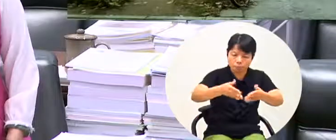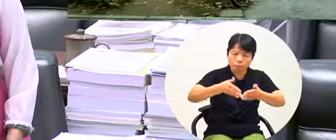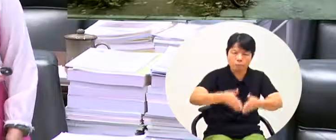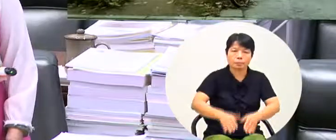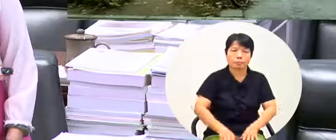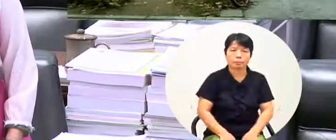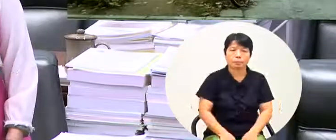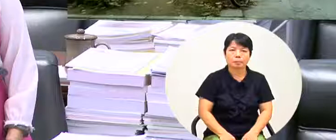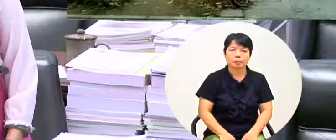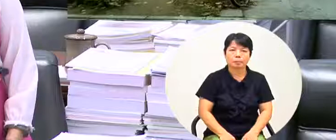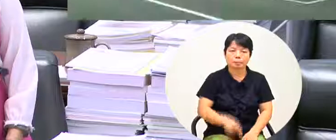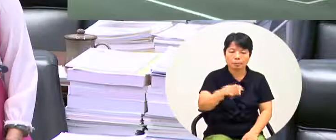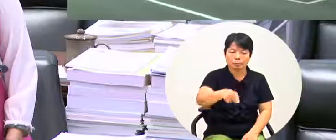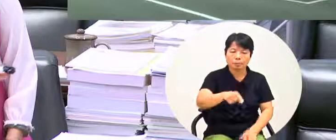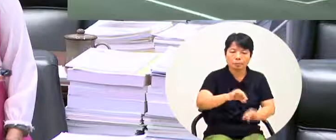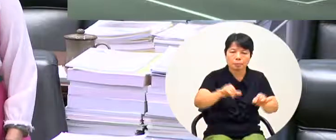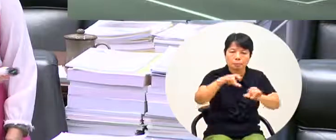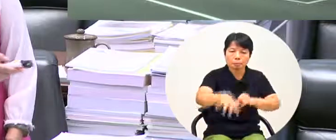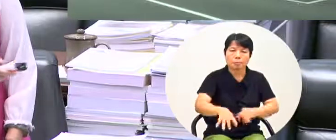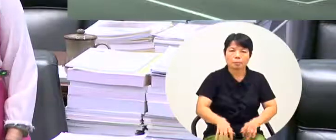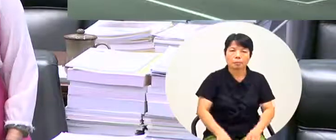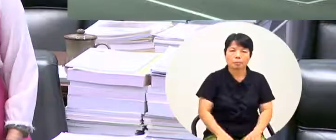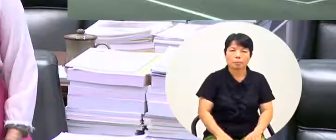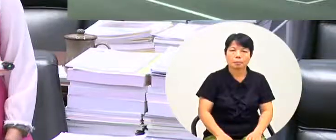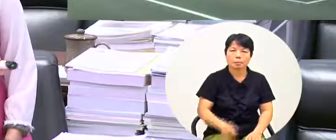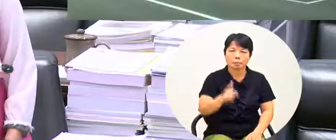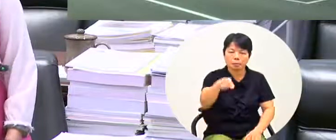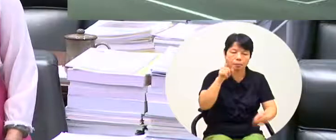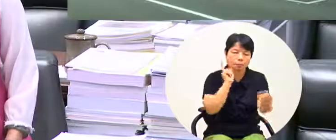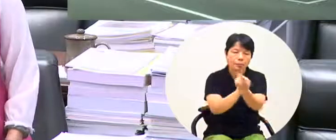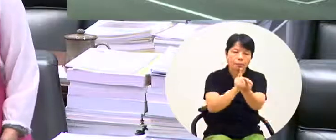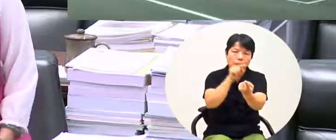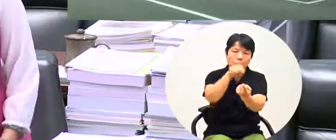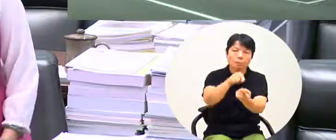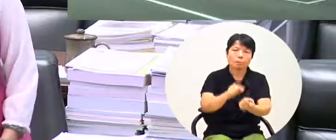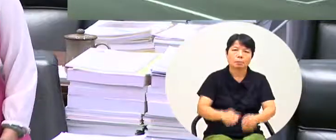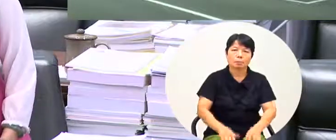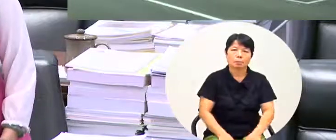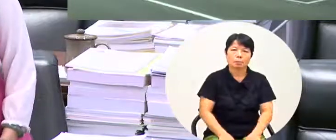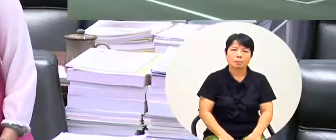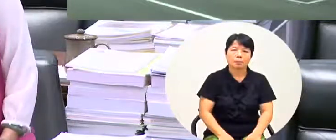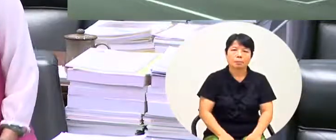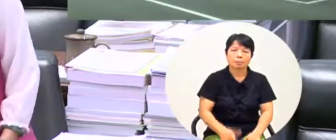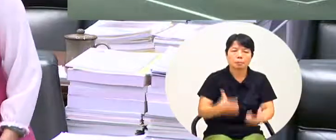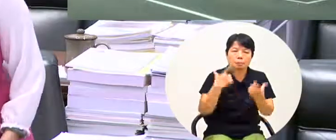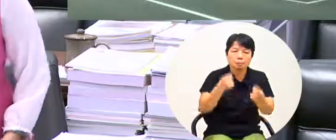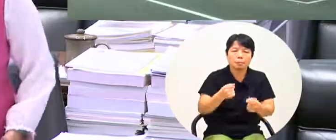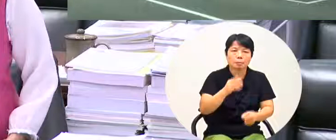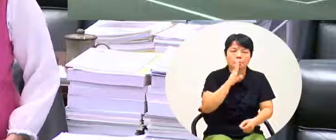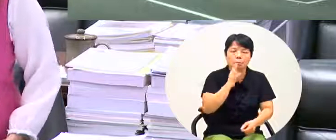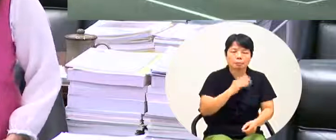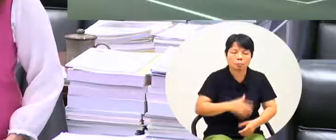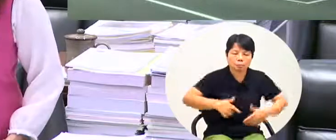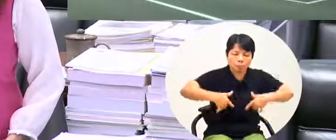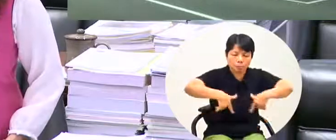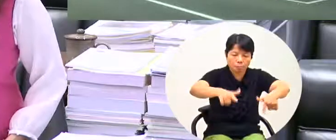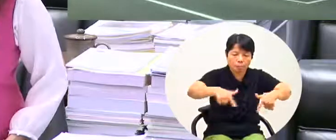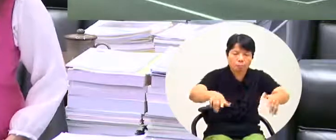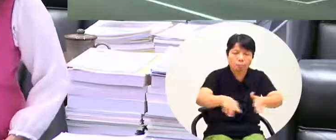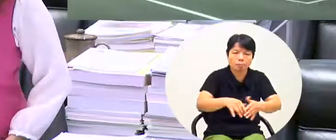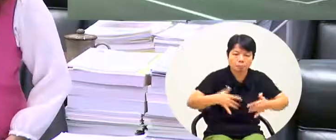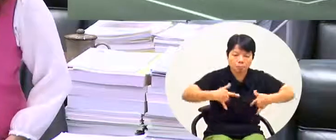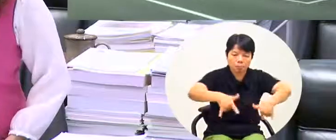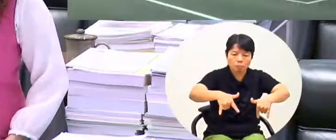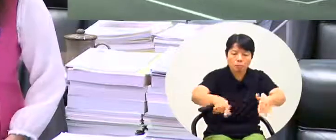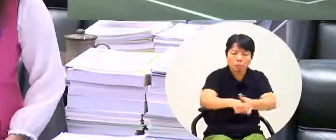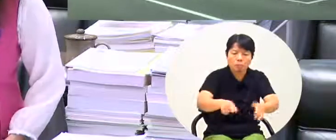果像这个对面局长，我现在跟你讲这一块，这块原本在造街的时候，它也是整个都是绿带。那时候是龚处长的